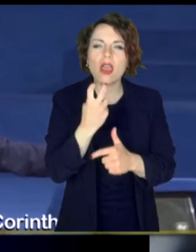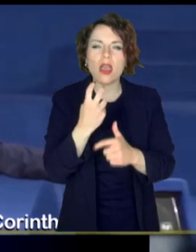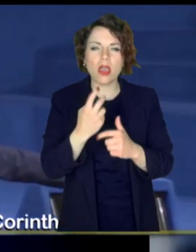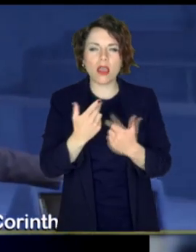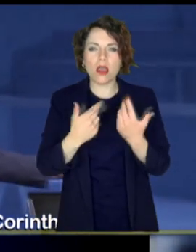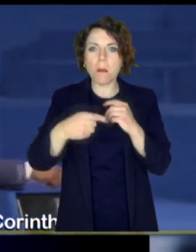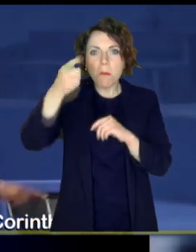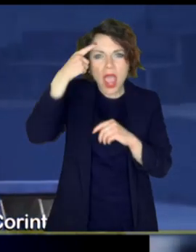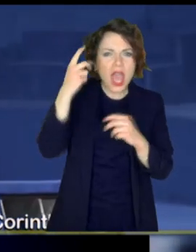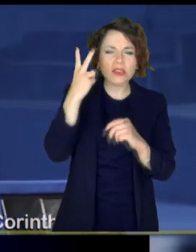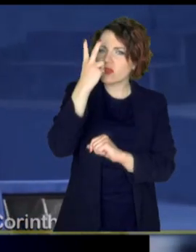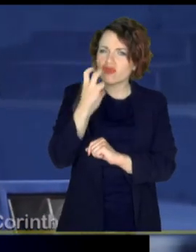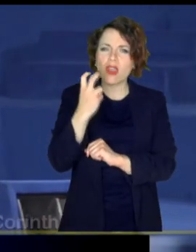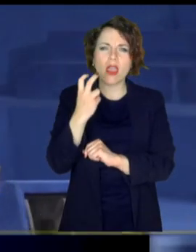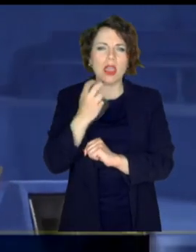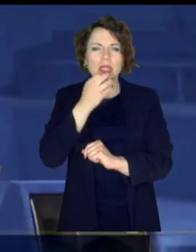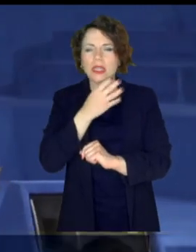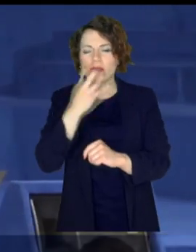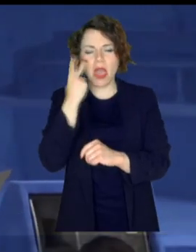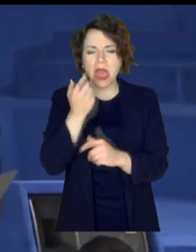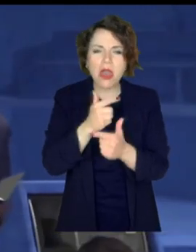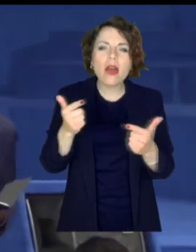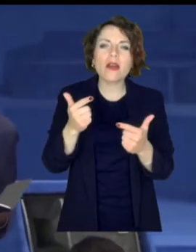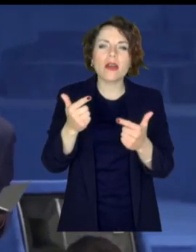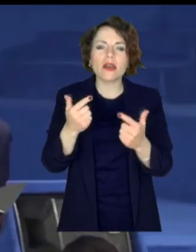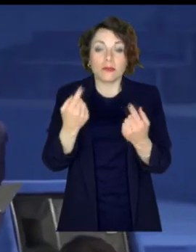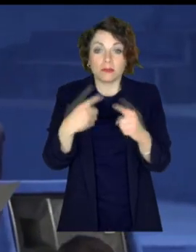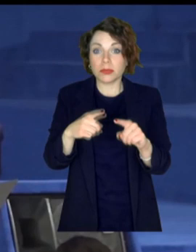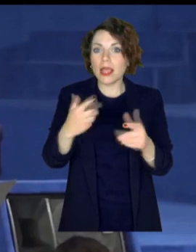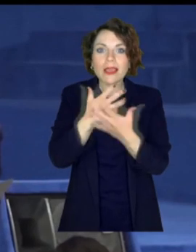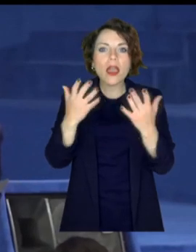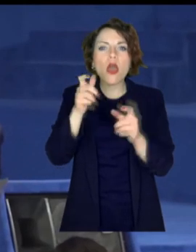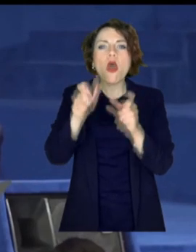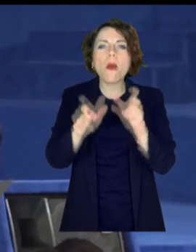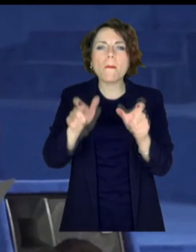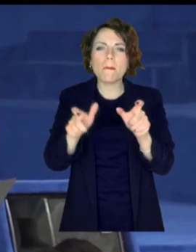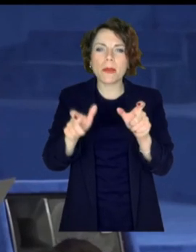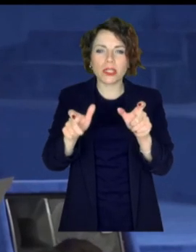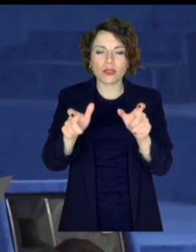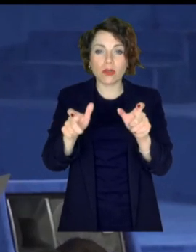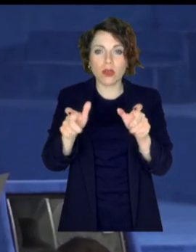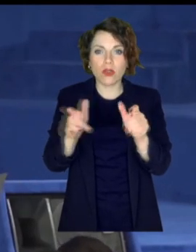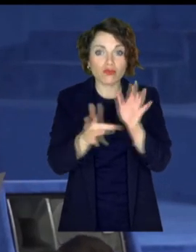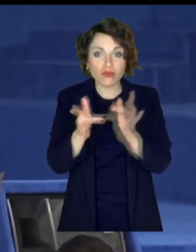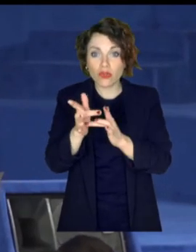ha accecato le menti. Adesso sappiamo perché c'è gente che non crede al Vangelo di Gesù